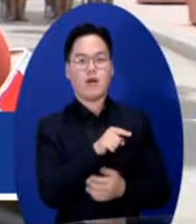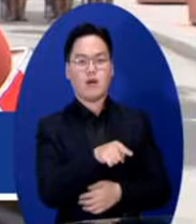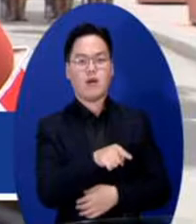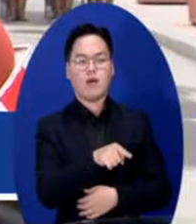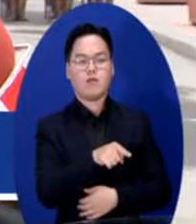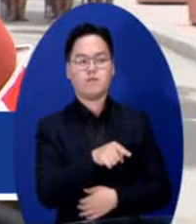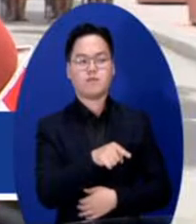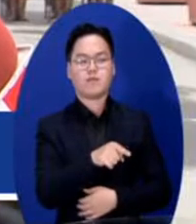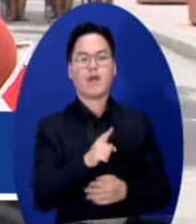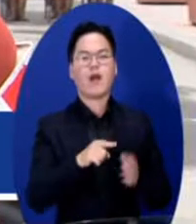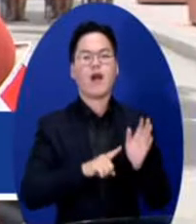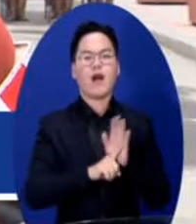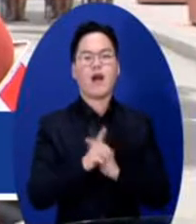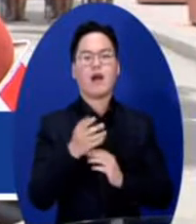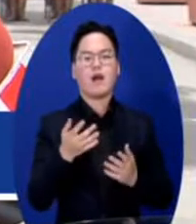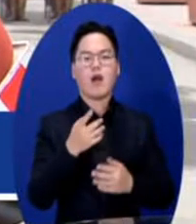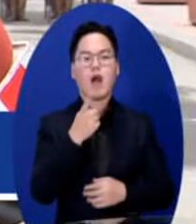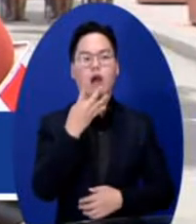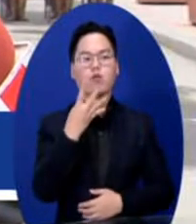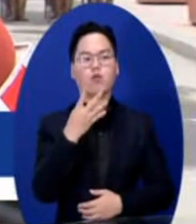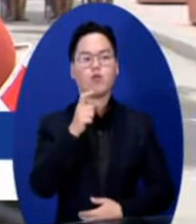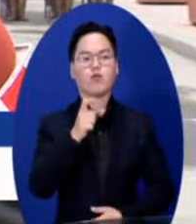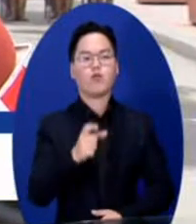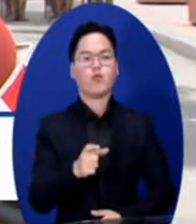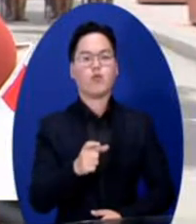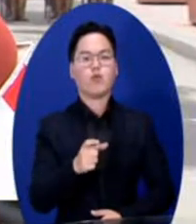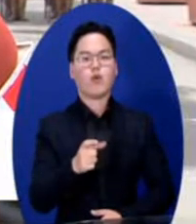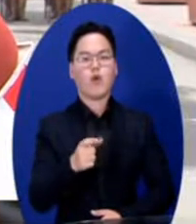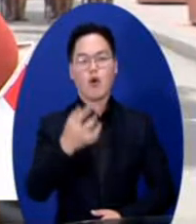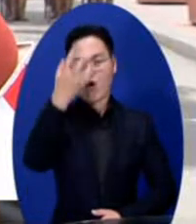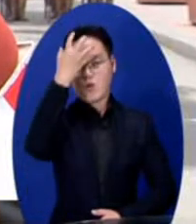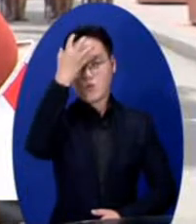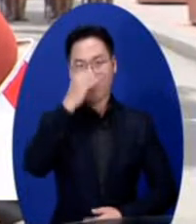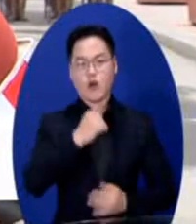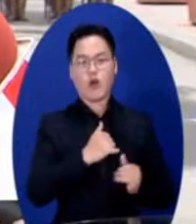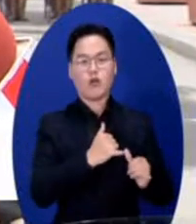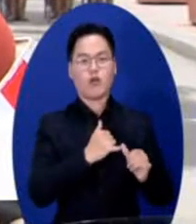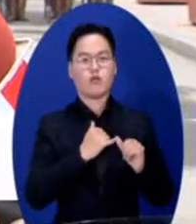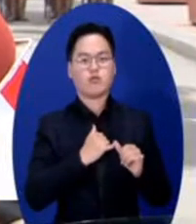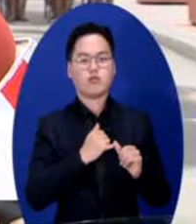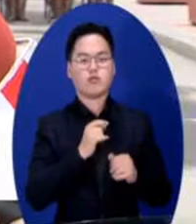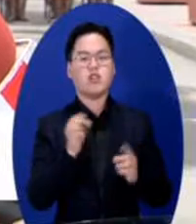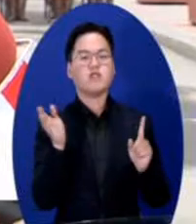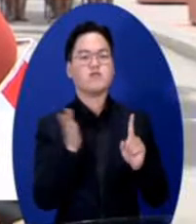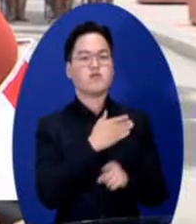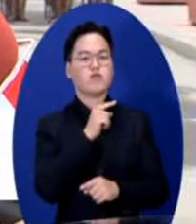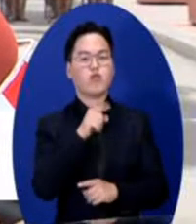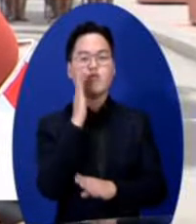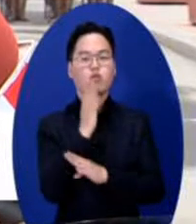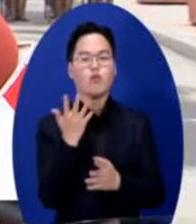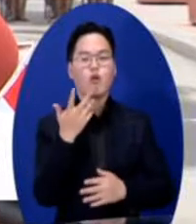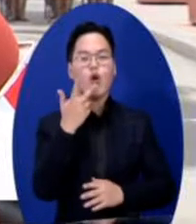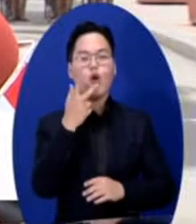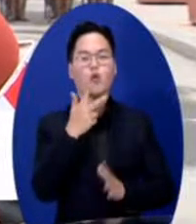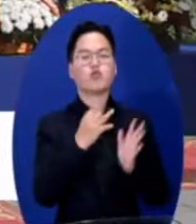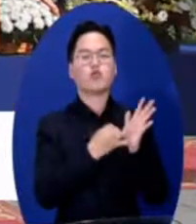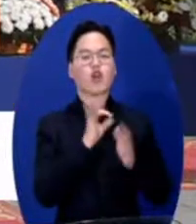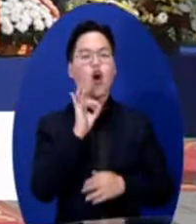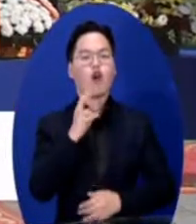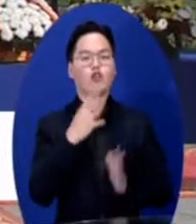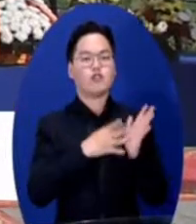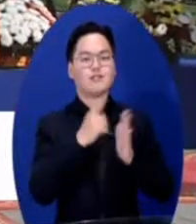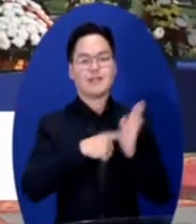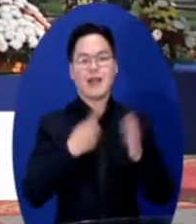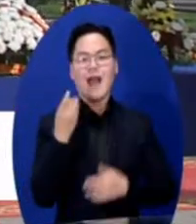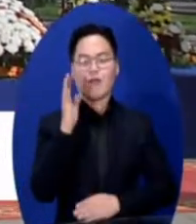хэлбэл анхны одоо 14 хүнийг энэ улс төрийн хил сэрэгт холбогдуулан шийтгсэн энэ өдөр бол 37 оны 9 сарын 10-ны өдөр